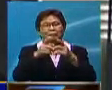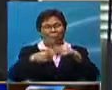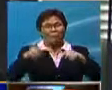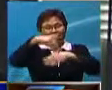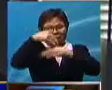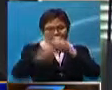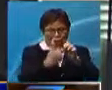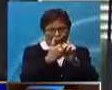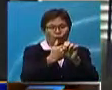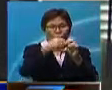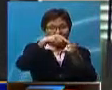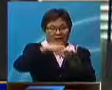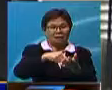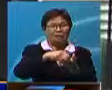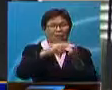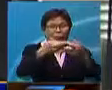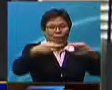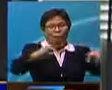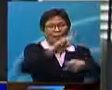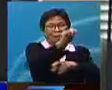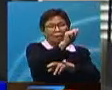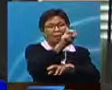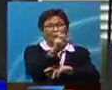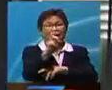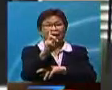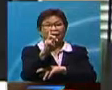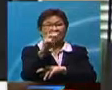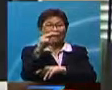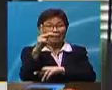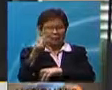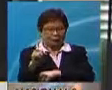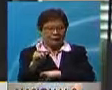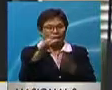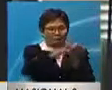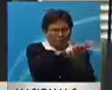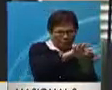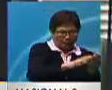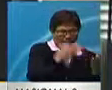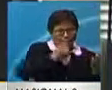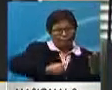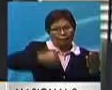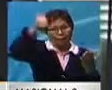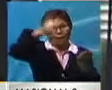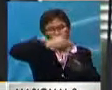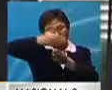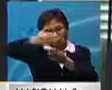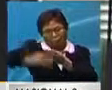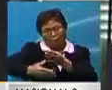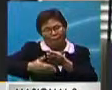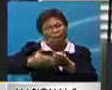peresmian AADK di Lawas baru-baru ini, bulan Februari lepas, beliau telah